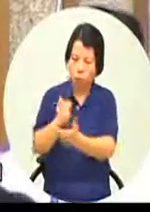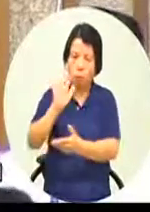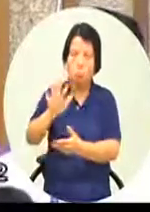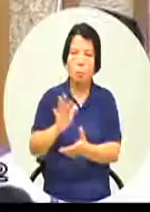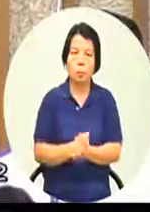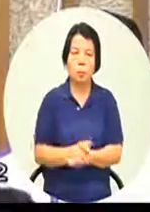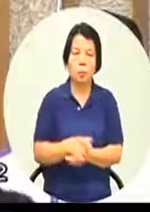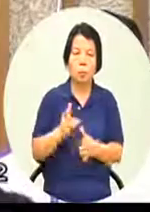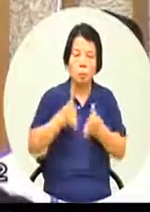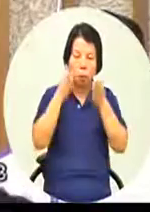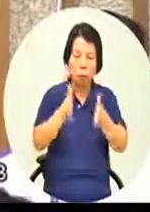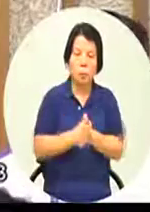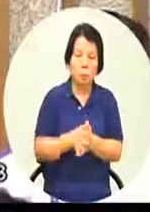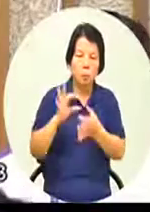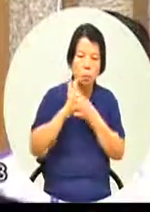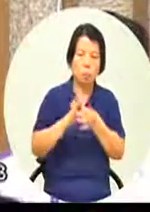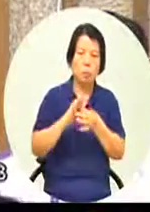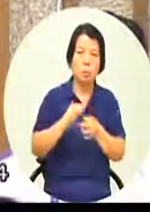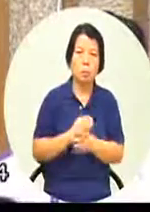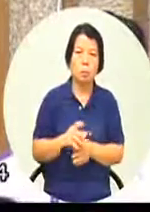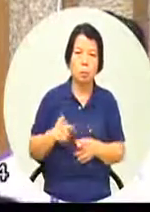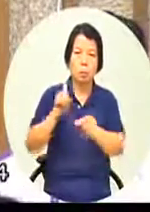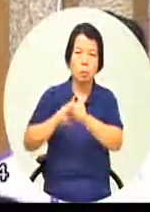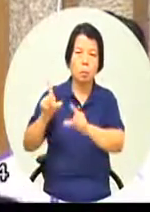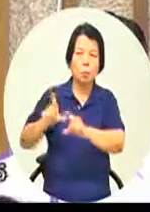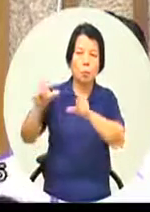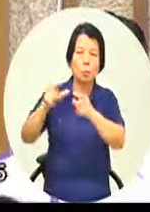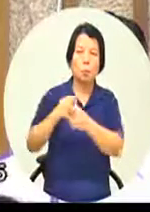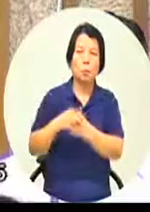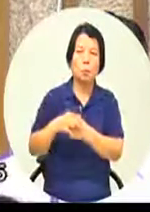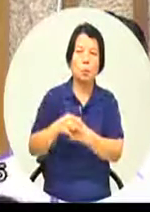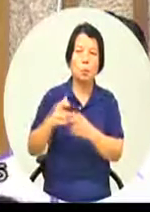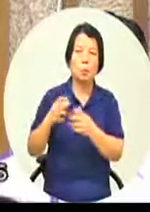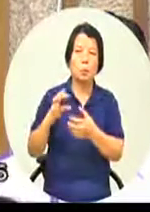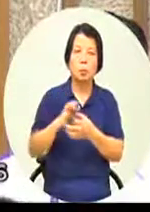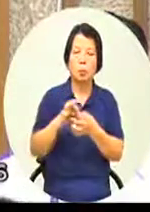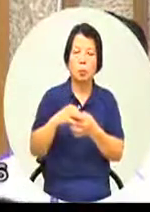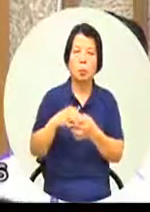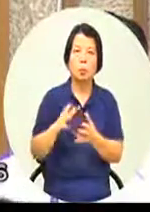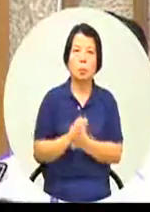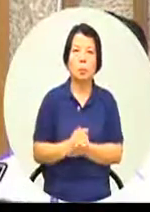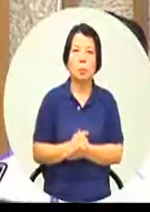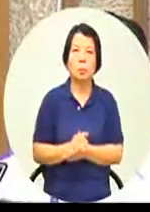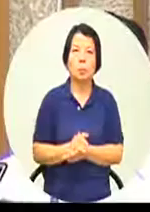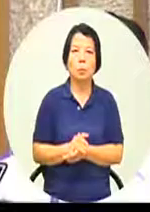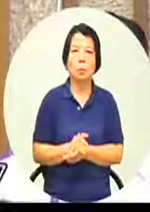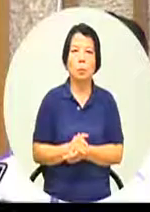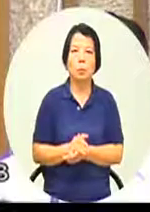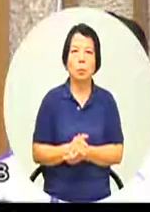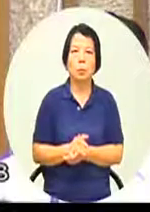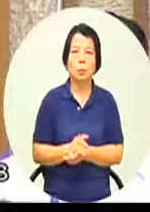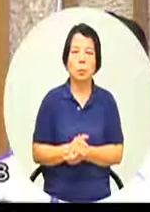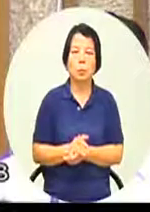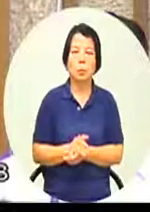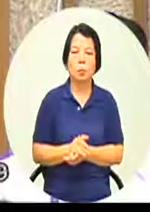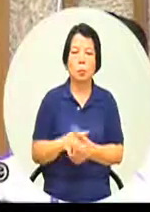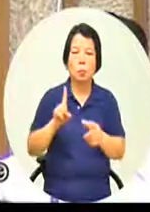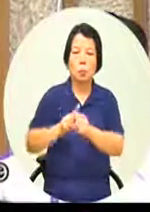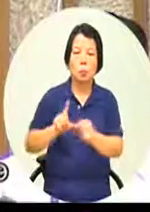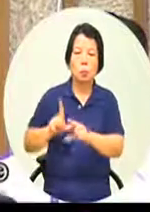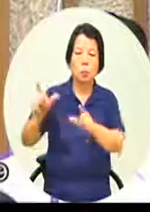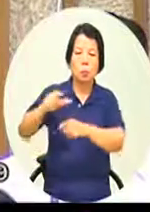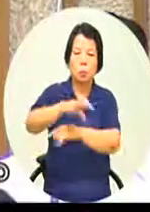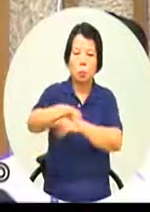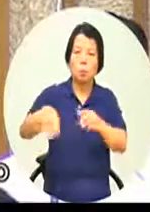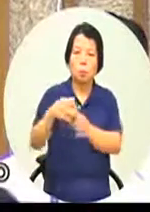继续针对相关的中东还有相关的这一些这个非洲中东地区取得哈